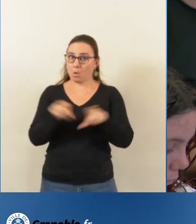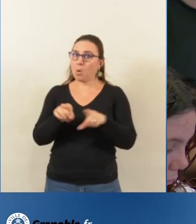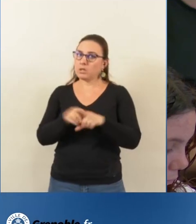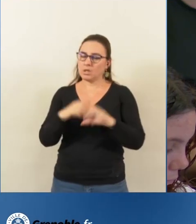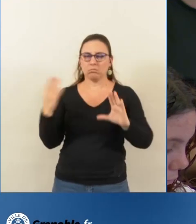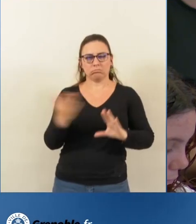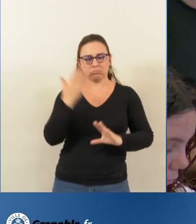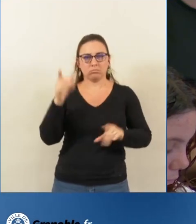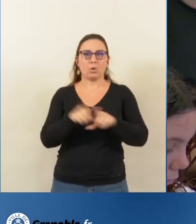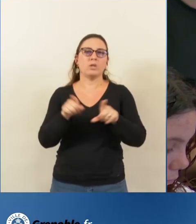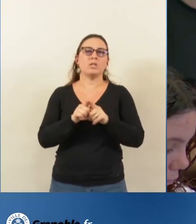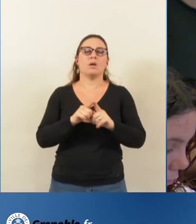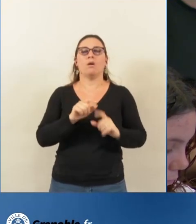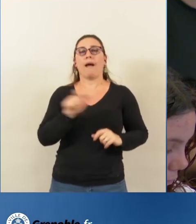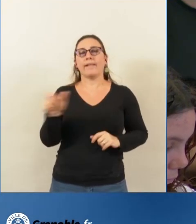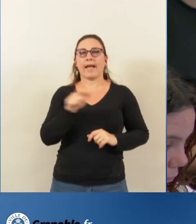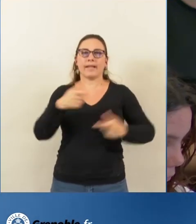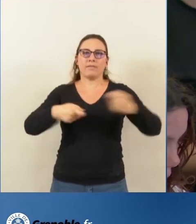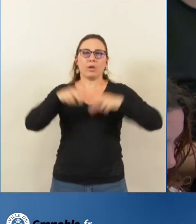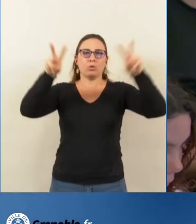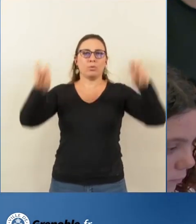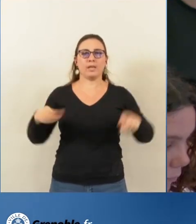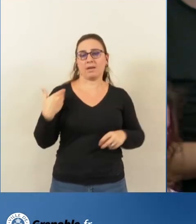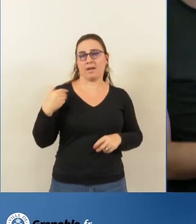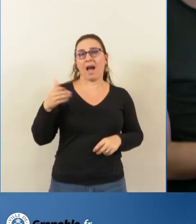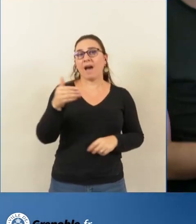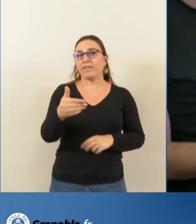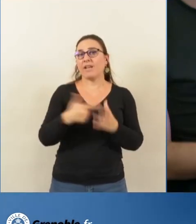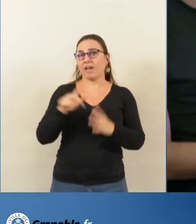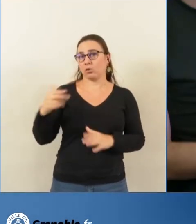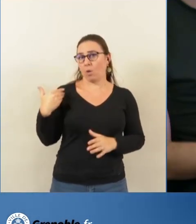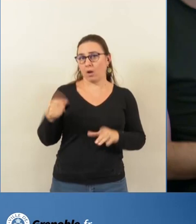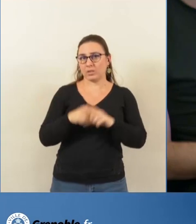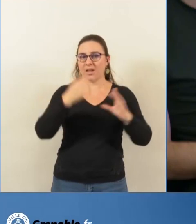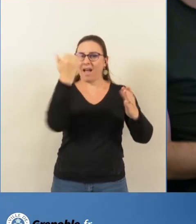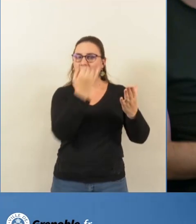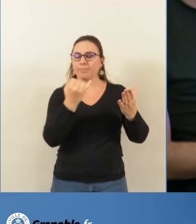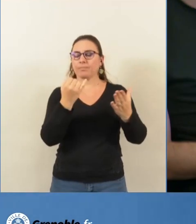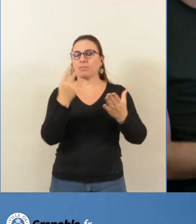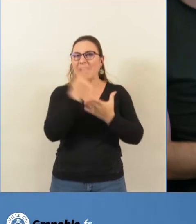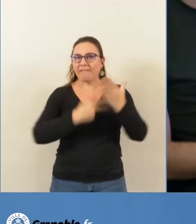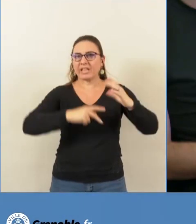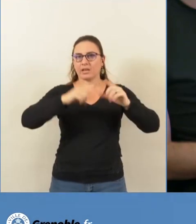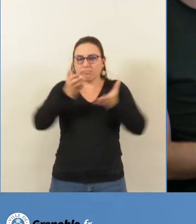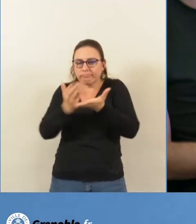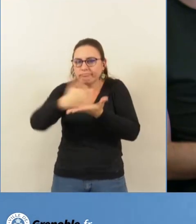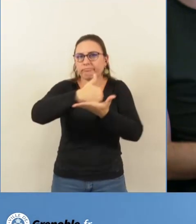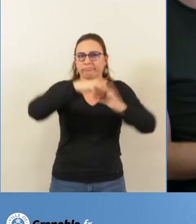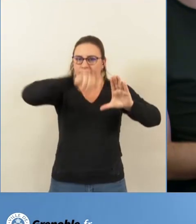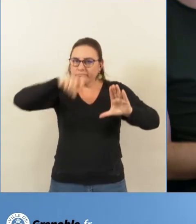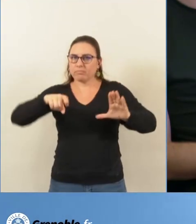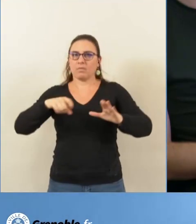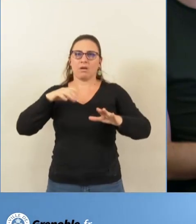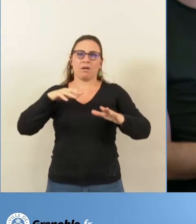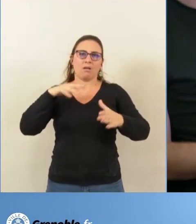alternative économique du 20 avril 2023 avec 10 graphiques sur la pénibilité avec un article de